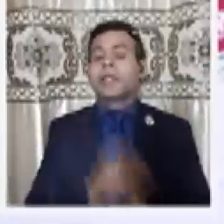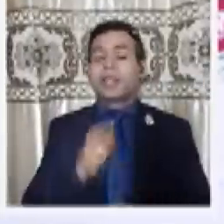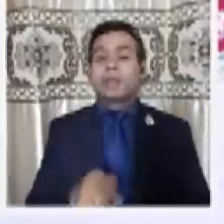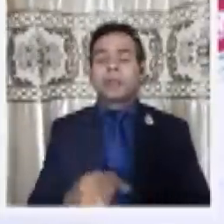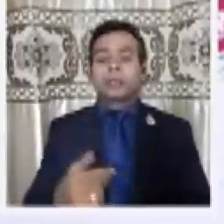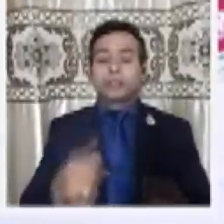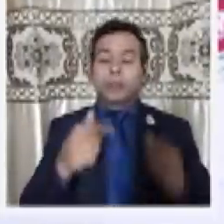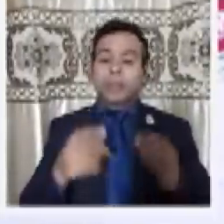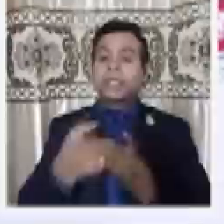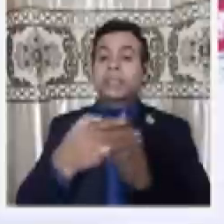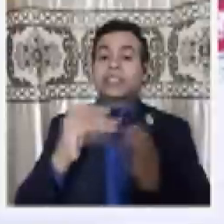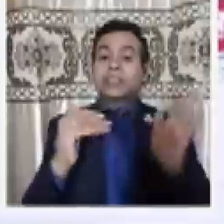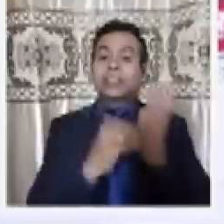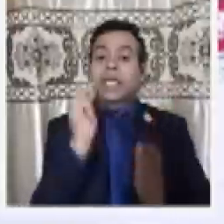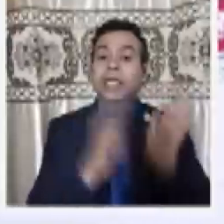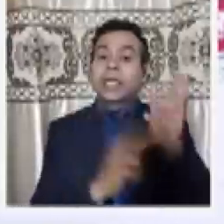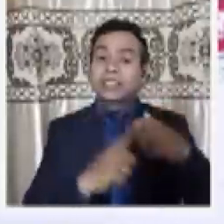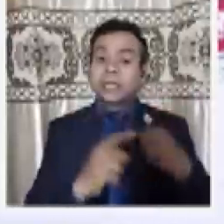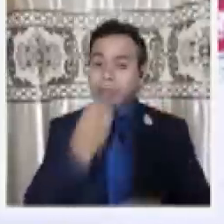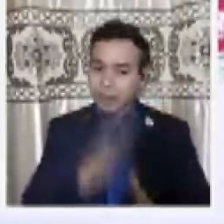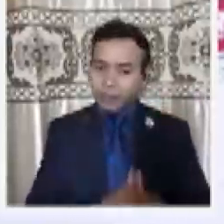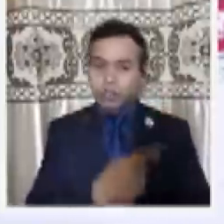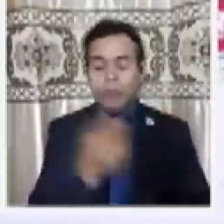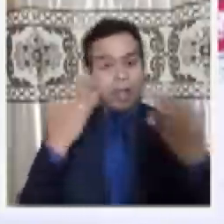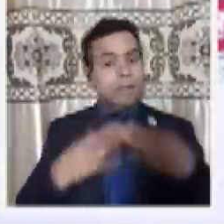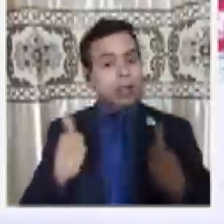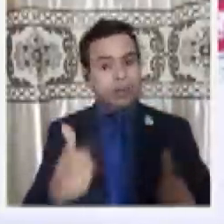এইসব স্বাস্থ্যকর জীবনযাপনের মাধ্যমে